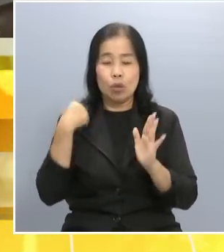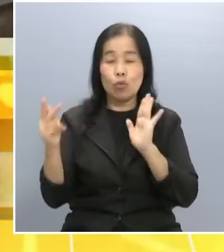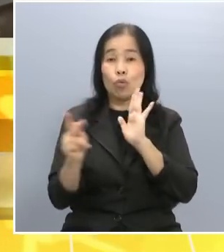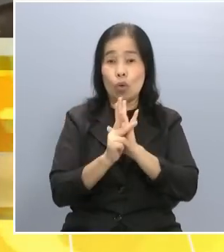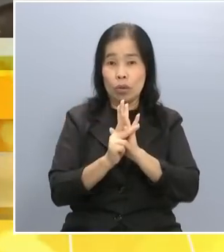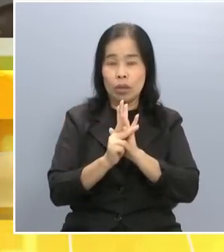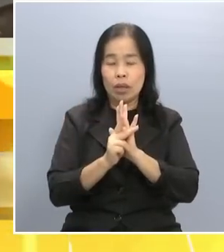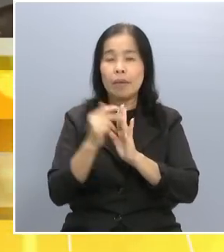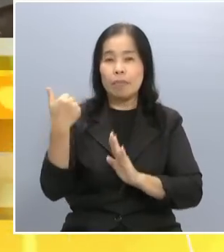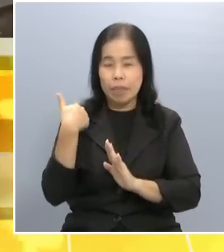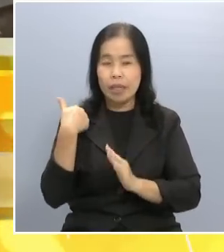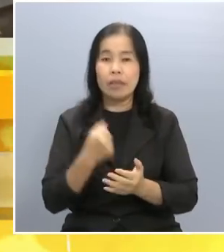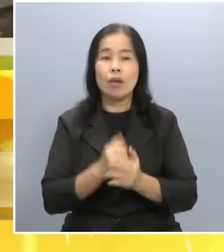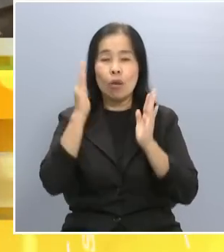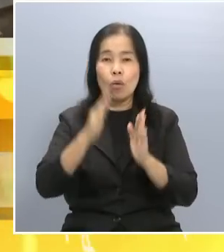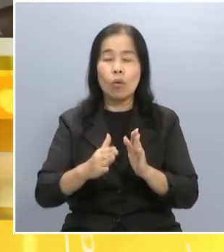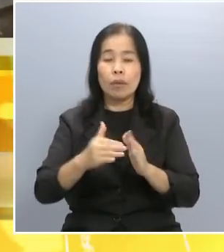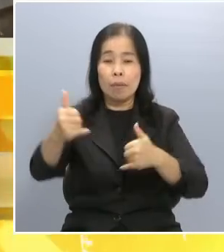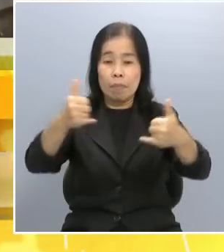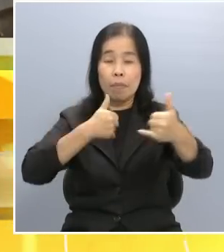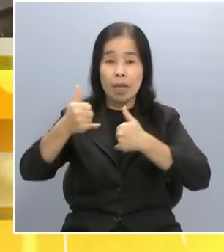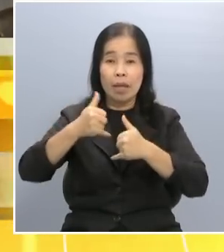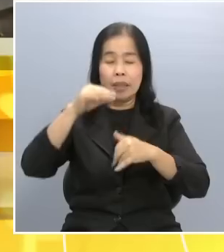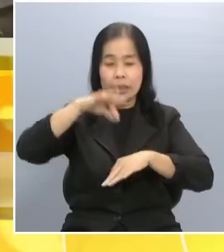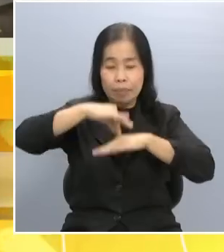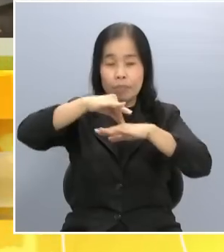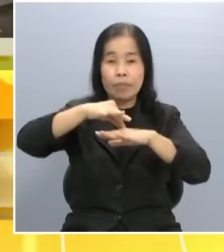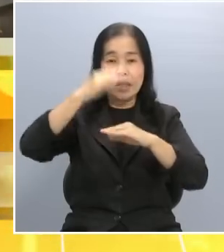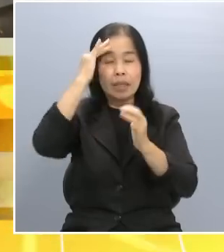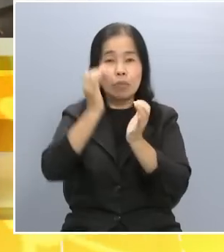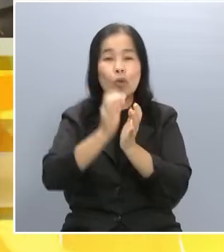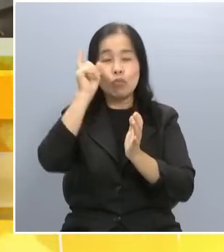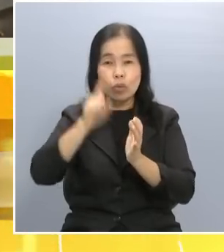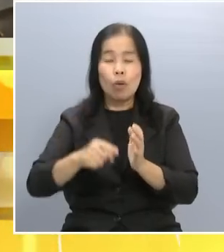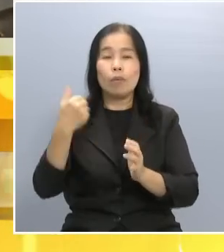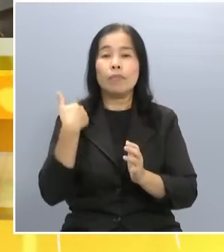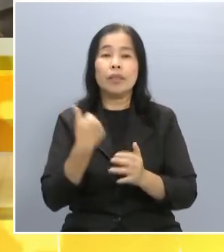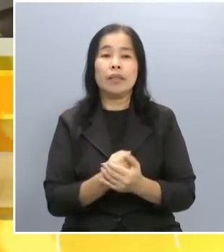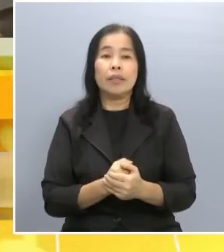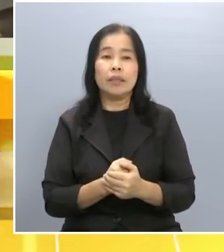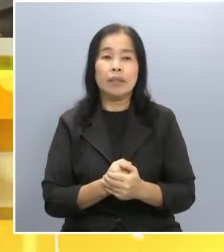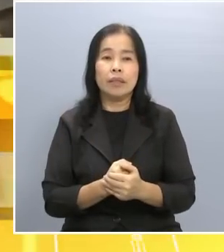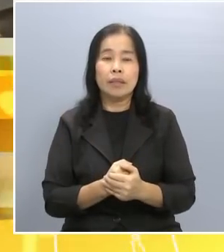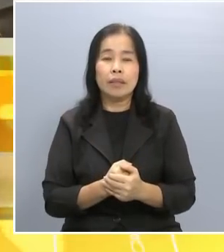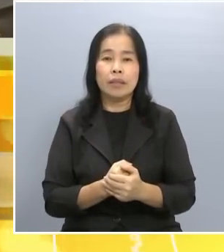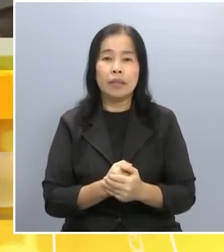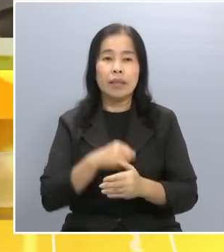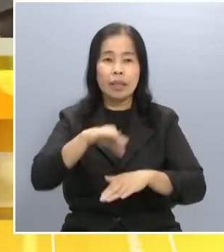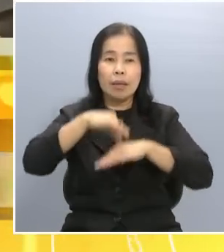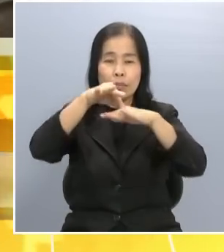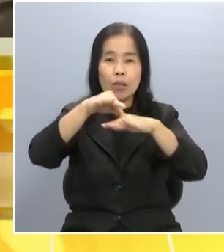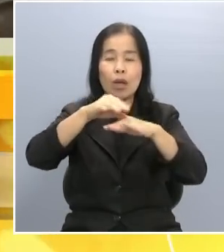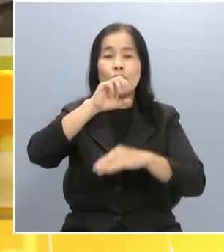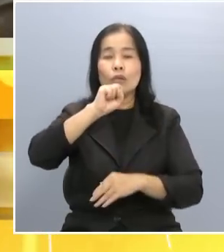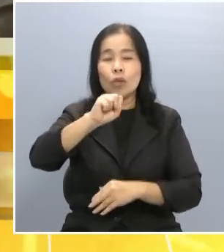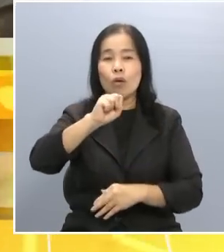ไขว่าอ่าผู้เข้ามาเป็นตำรวจในลักษณะนี้จำเป็นที่จะต้องบรรจุเป็นสิบตำรวจตรี